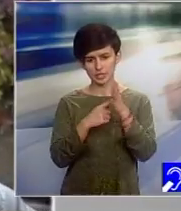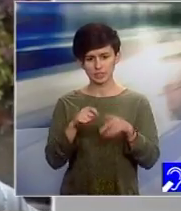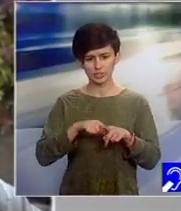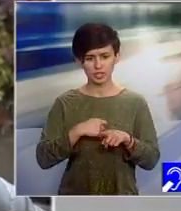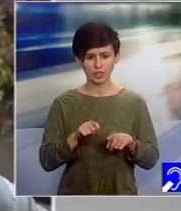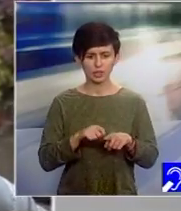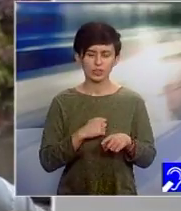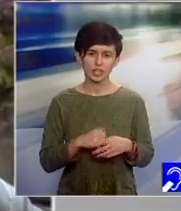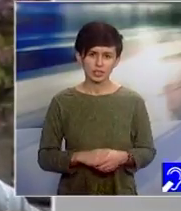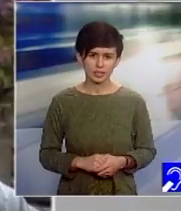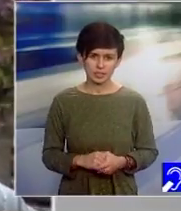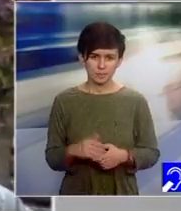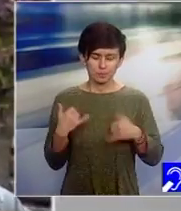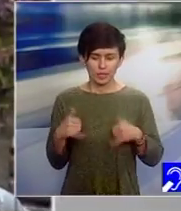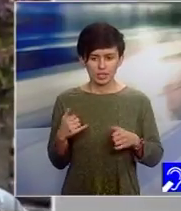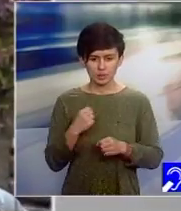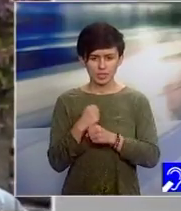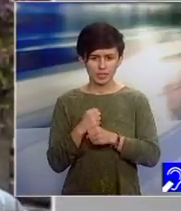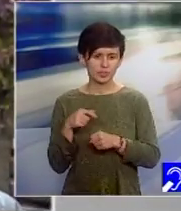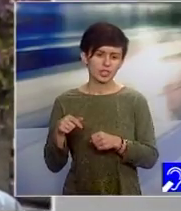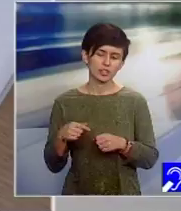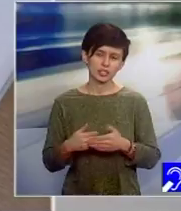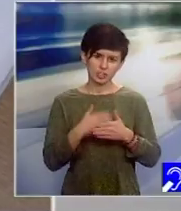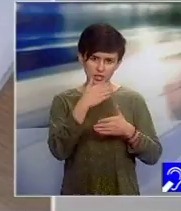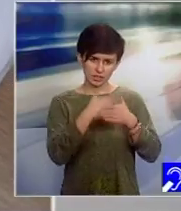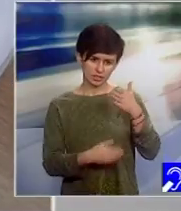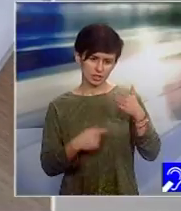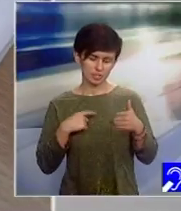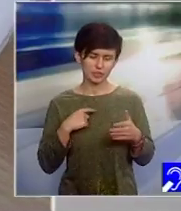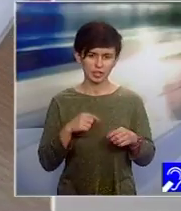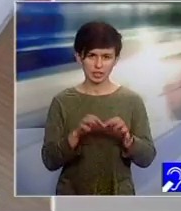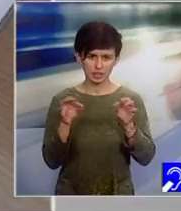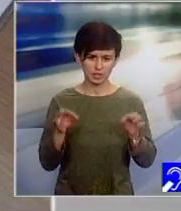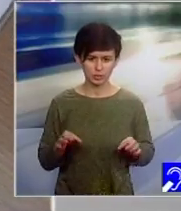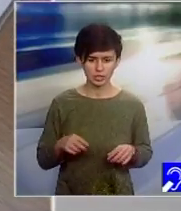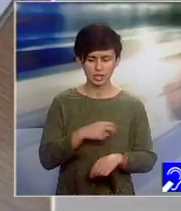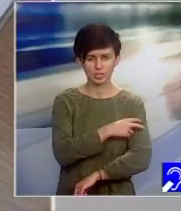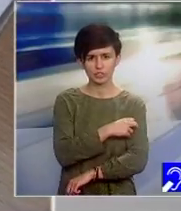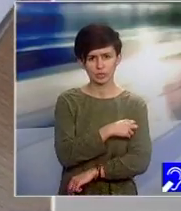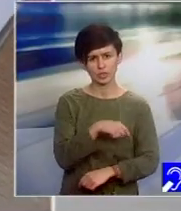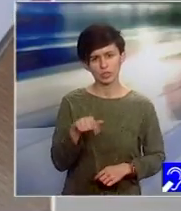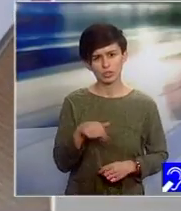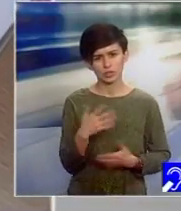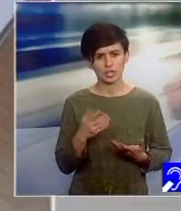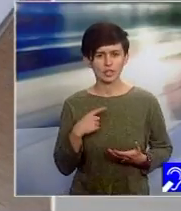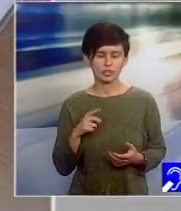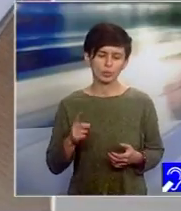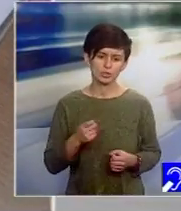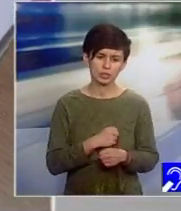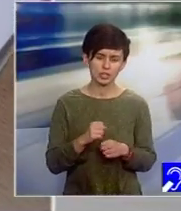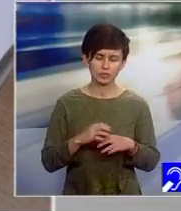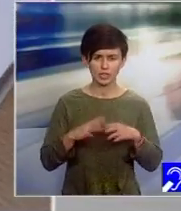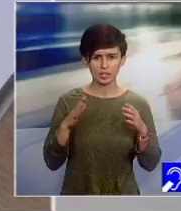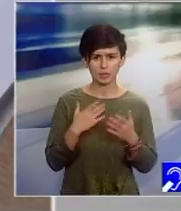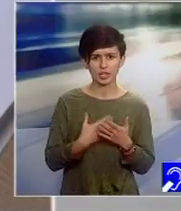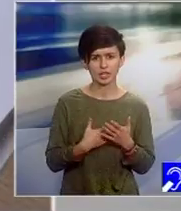restaurat. Întâmplarea face ca acest zid să se afle în curtea liceului nostru, ceea ce este o oportunitate și un privilegiu foarte mare pentru noi și o obligație pentru